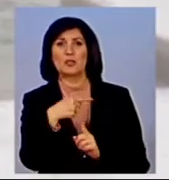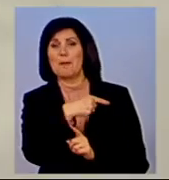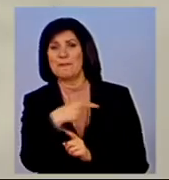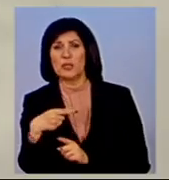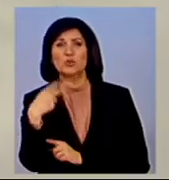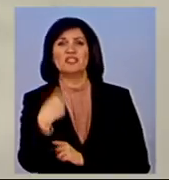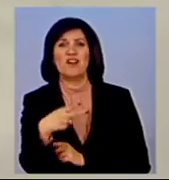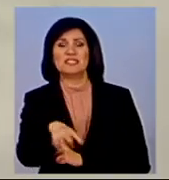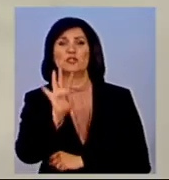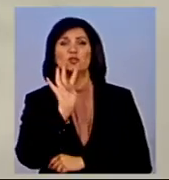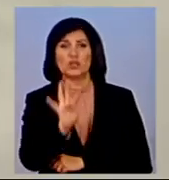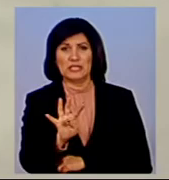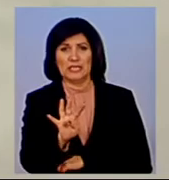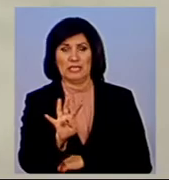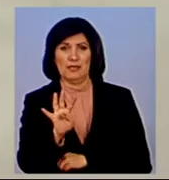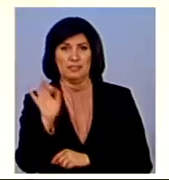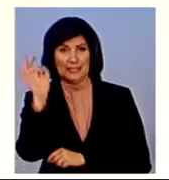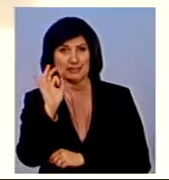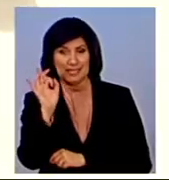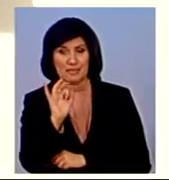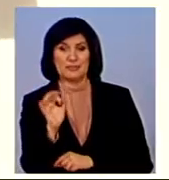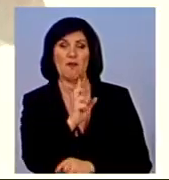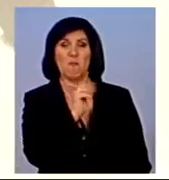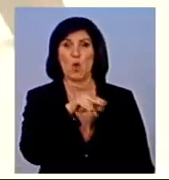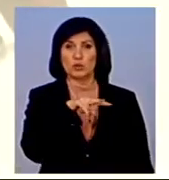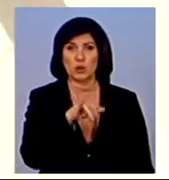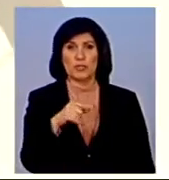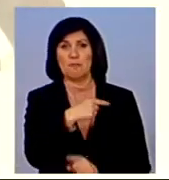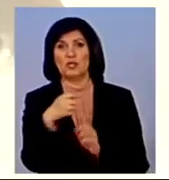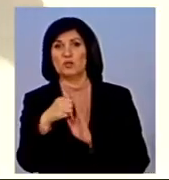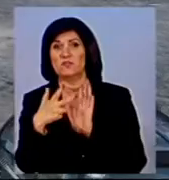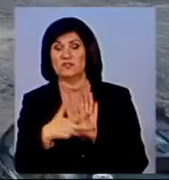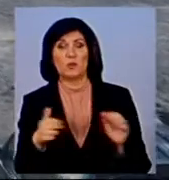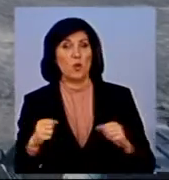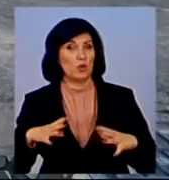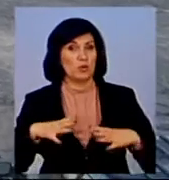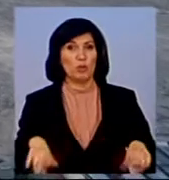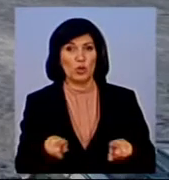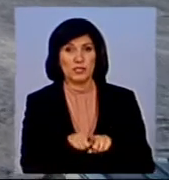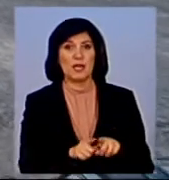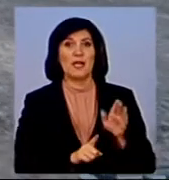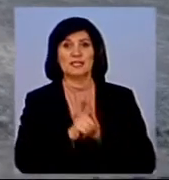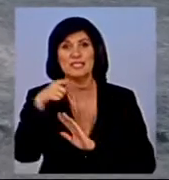мінус 24 за Цельсієм. У Бостоні мінус 18. Так холодно там не було з